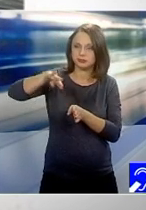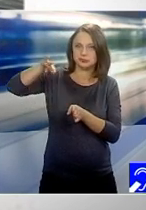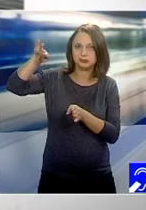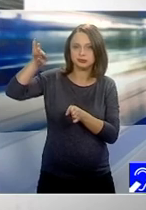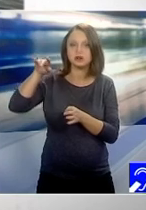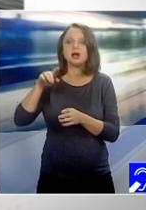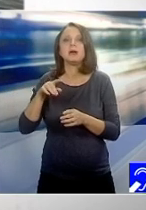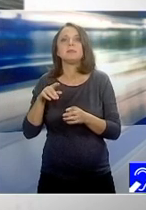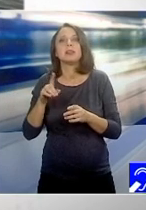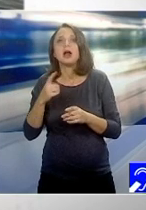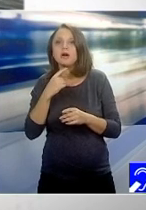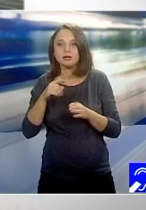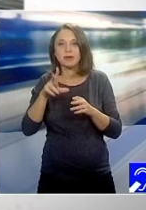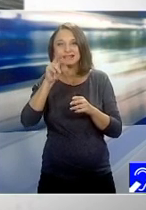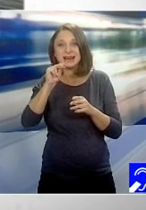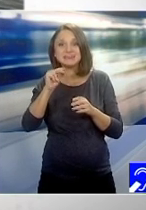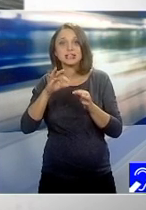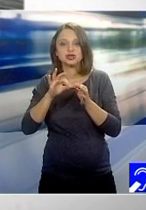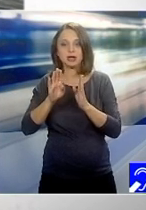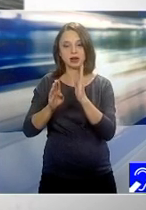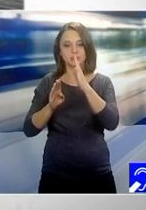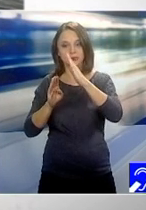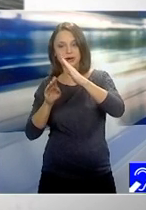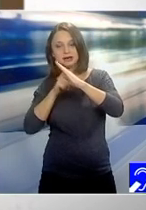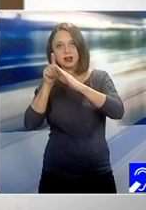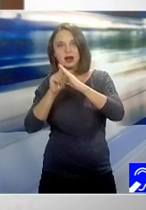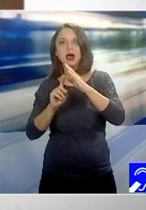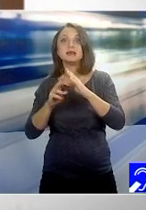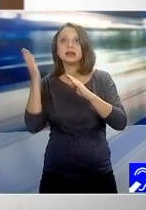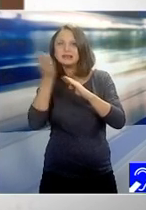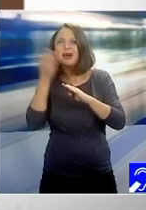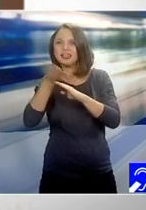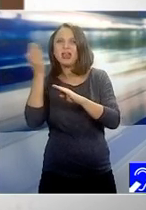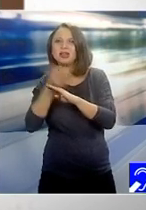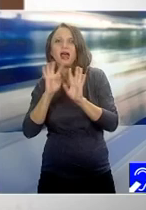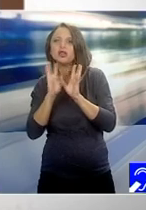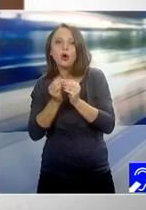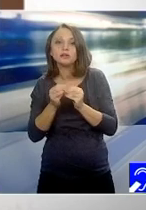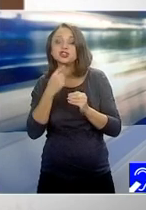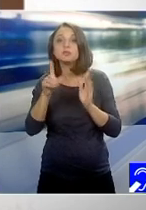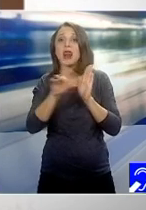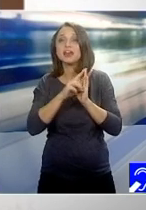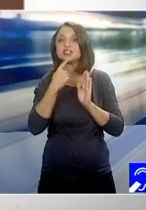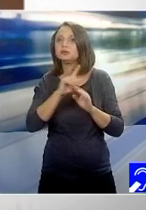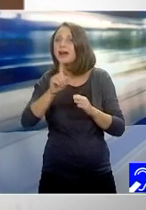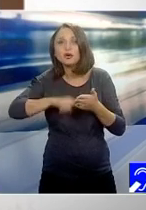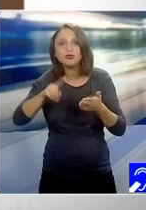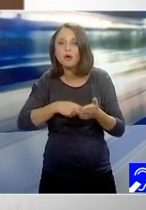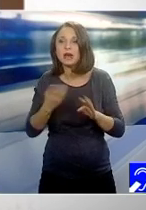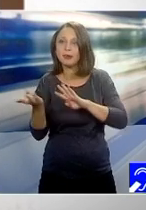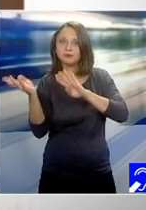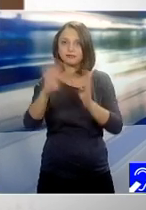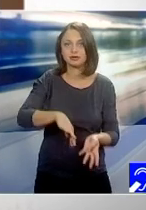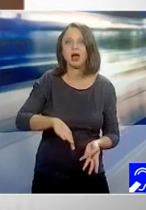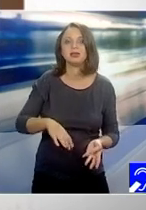legea spune nu tai peste 30 de grade, se taie masiv și smunte de stive de sute de bușteni. Deci lucrurile merg înainte ca și cum nimic n-au surfi